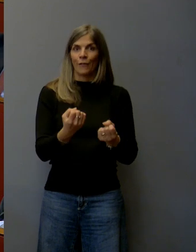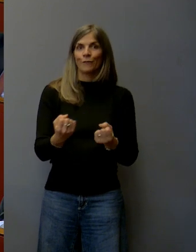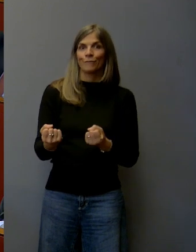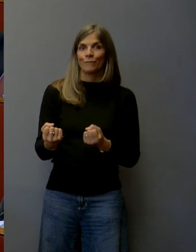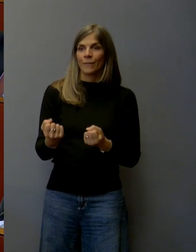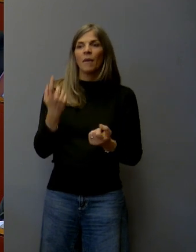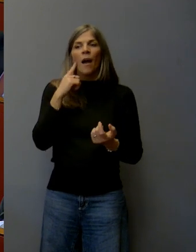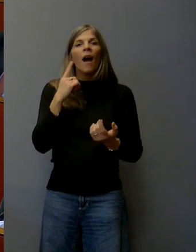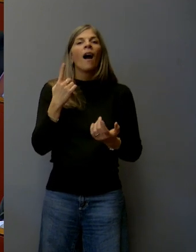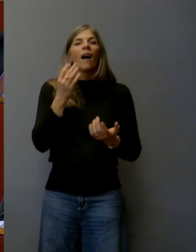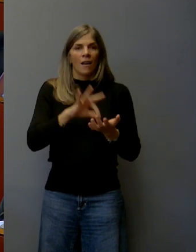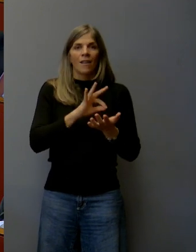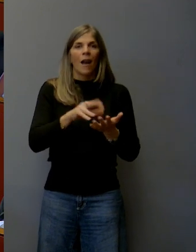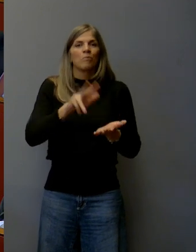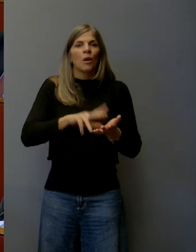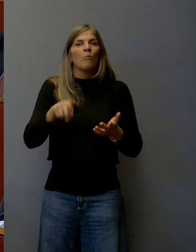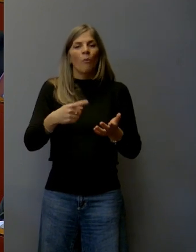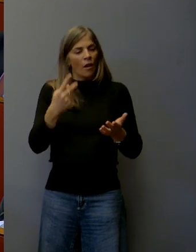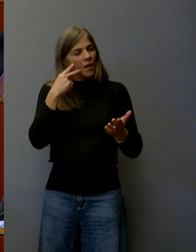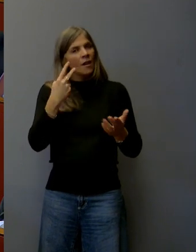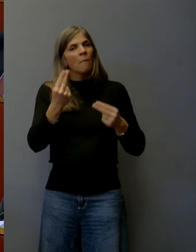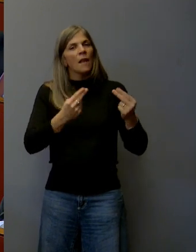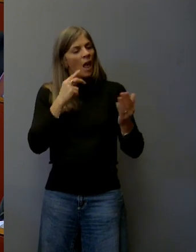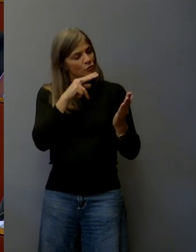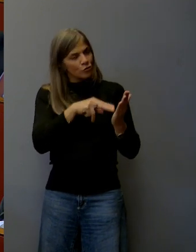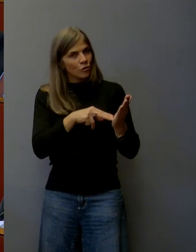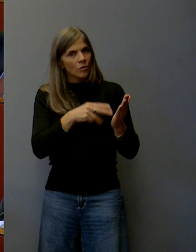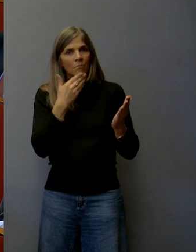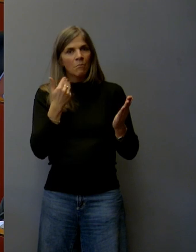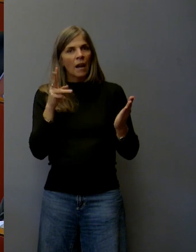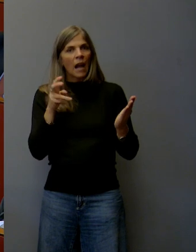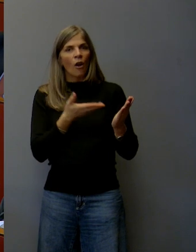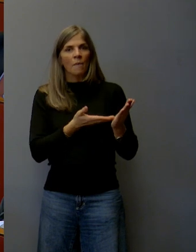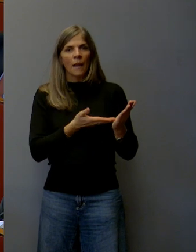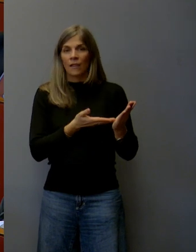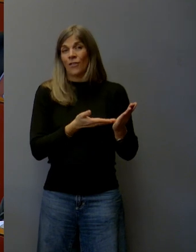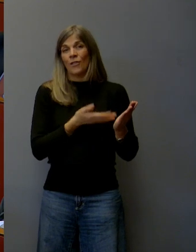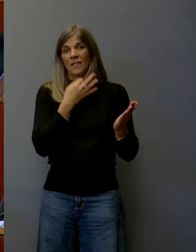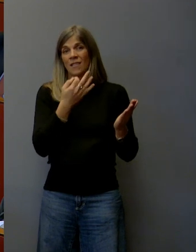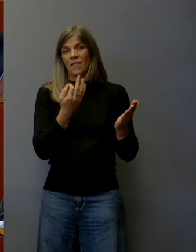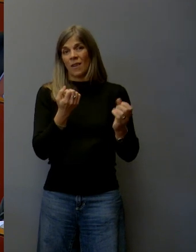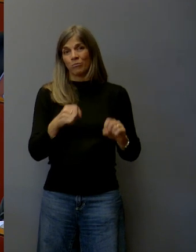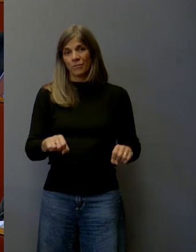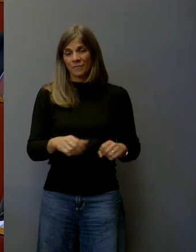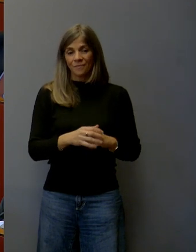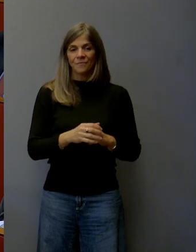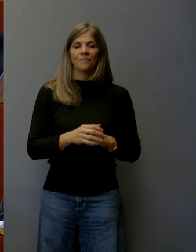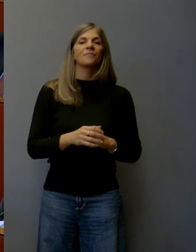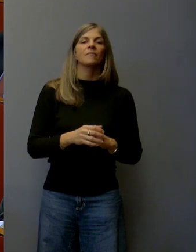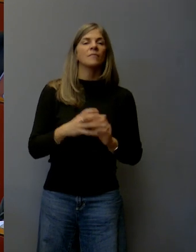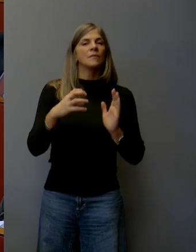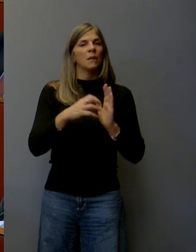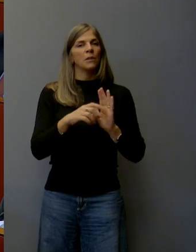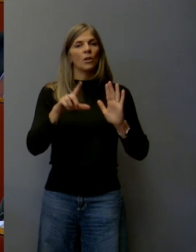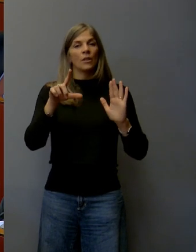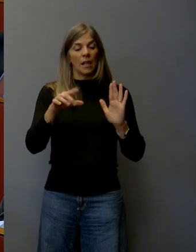nel bilancio vuol dire che non si vuol far niente allora nel capitolo 7 della città della solidarietà e dei servizi sociali